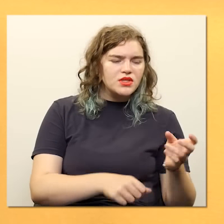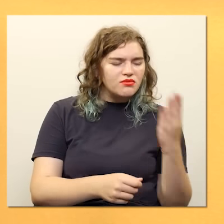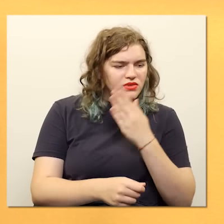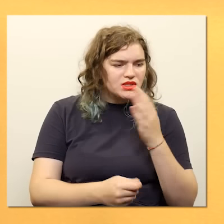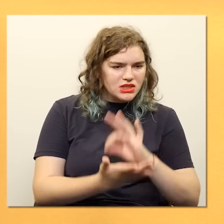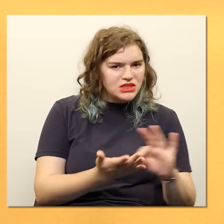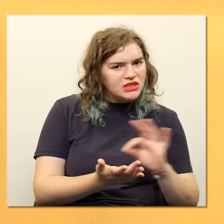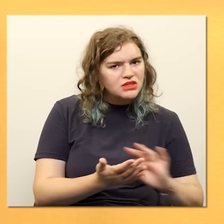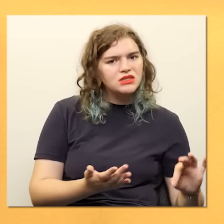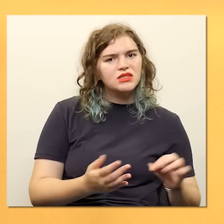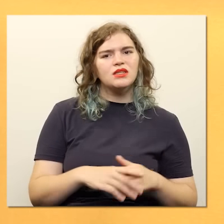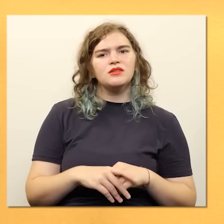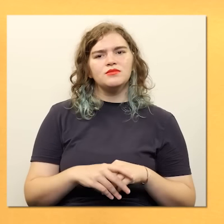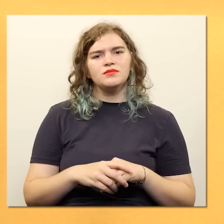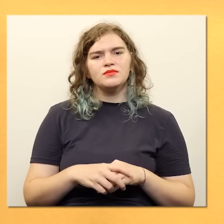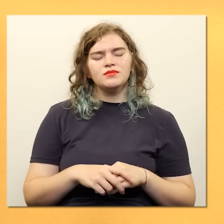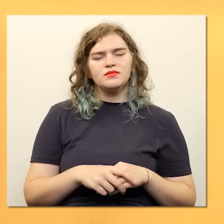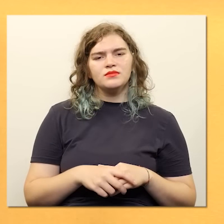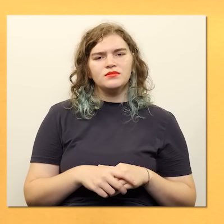a învățat să scrie